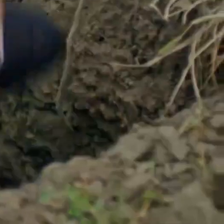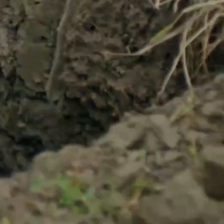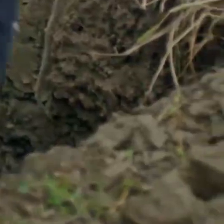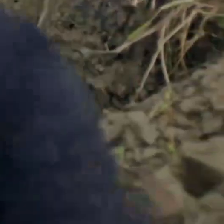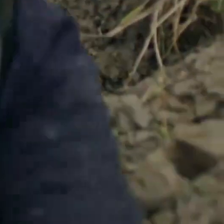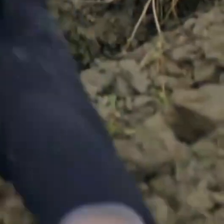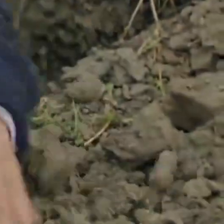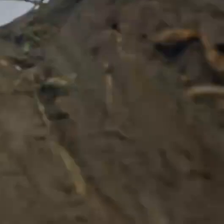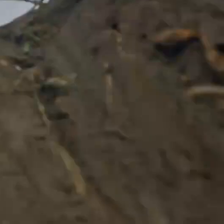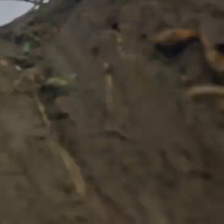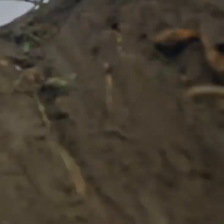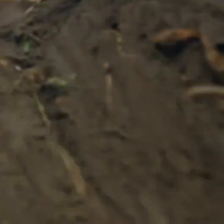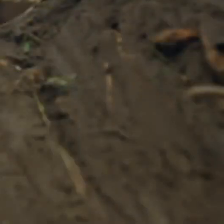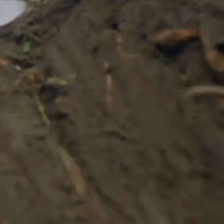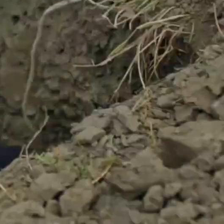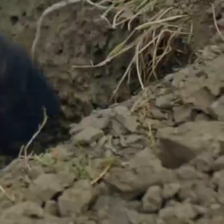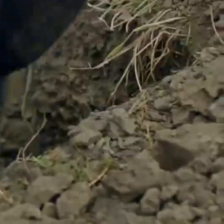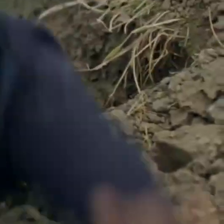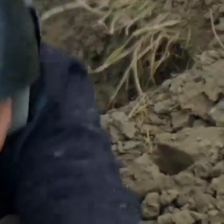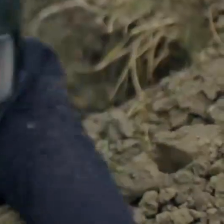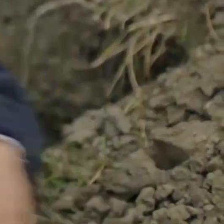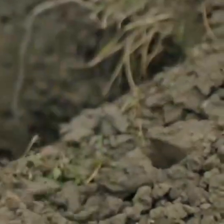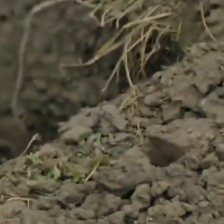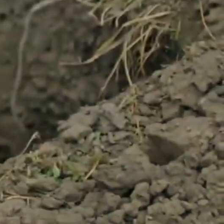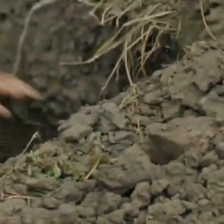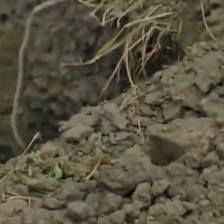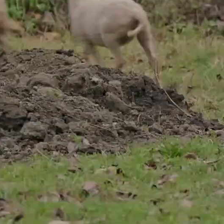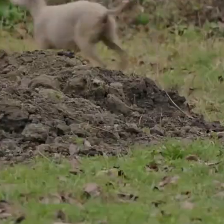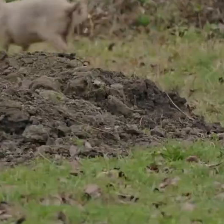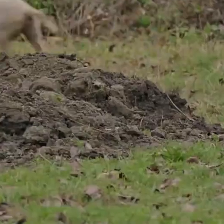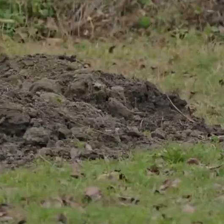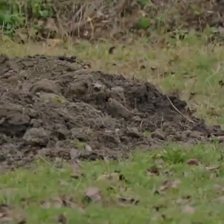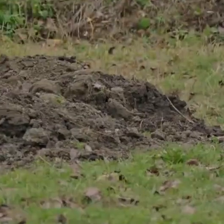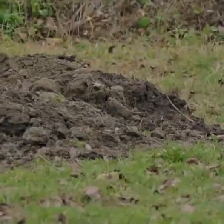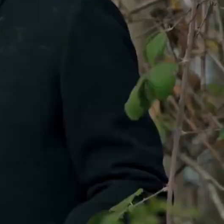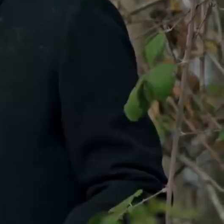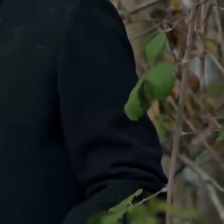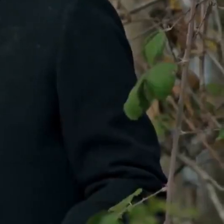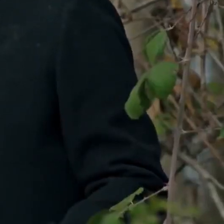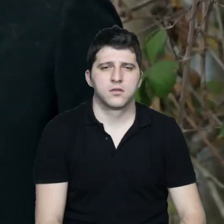Koyunlar çukurun yanından geçiyor. İsmail zıpladı ama kolları her seferinde boş kaldı.